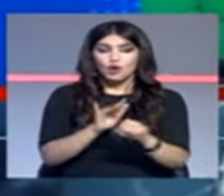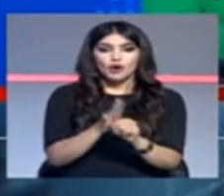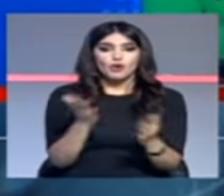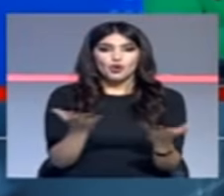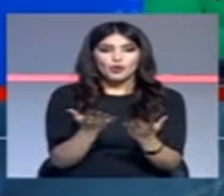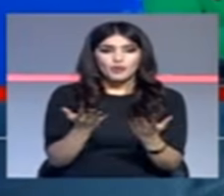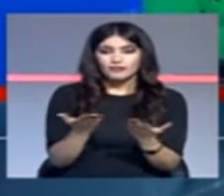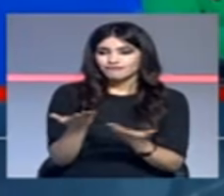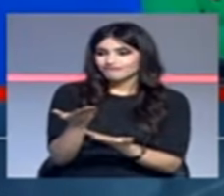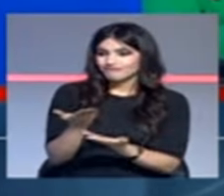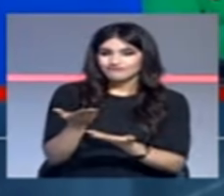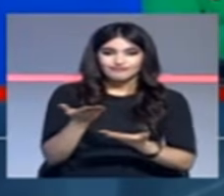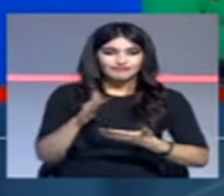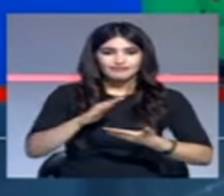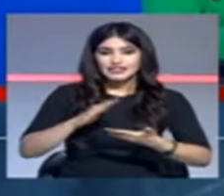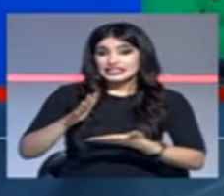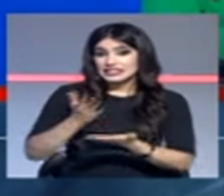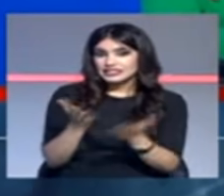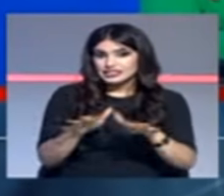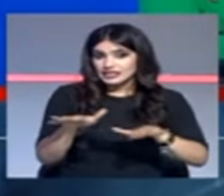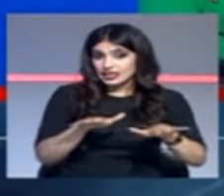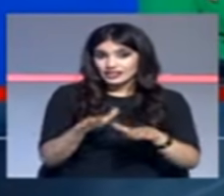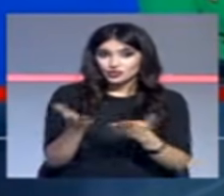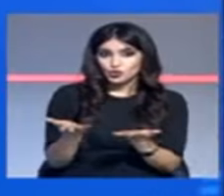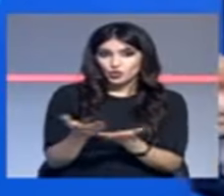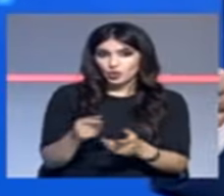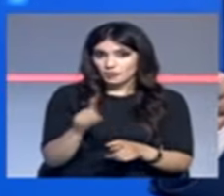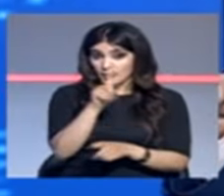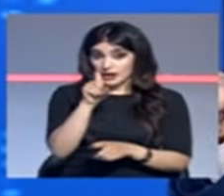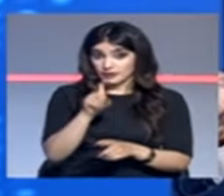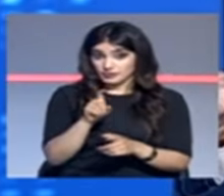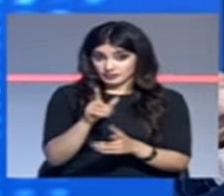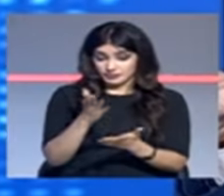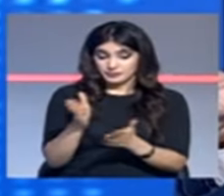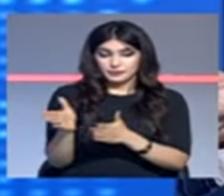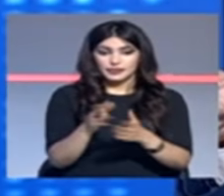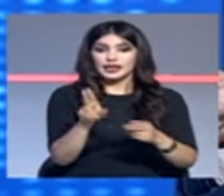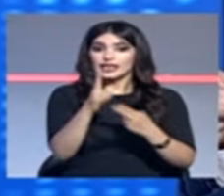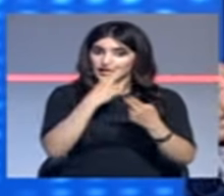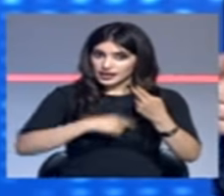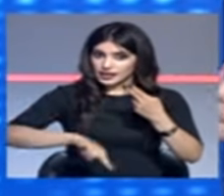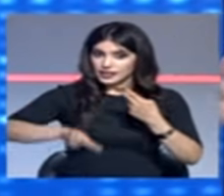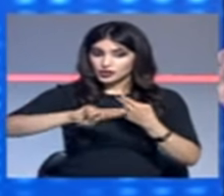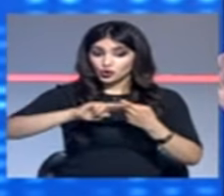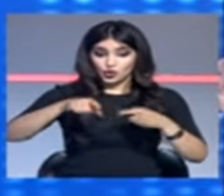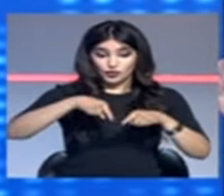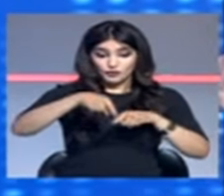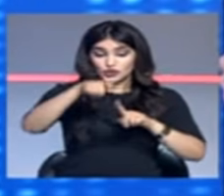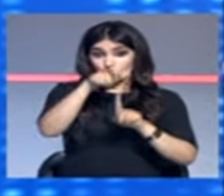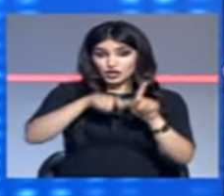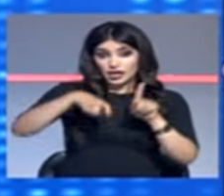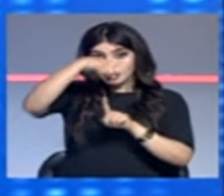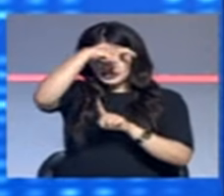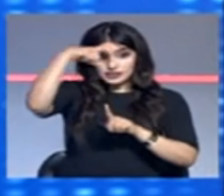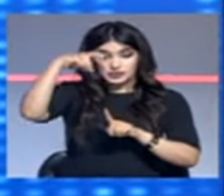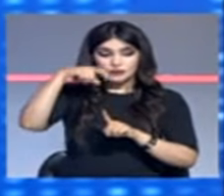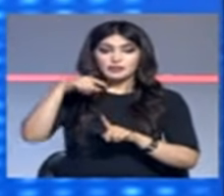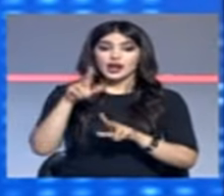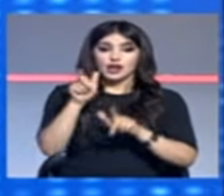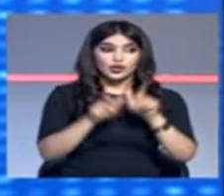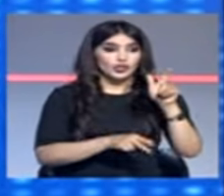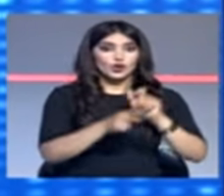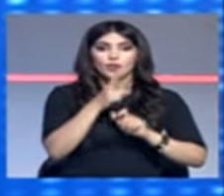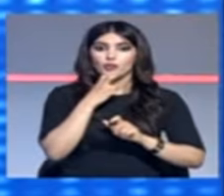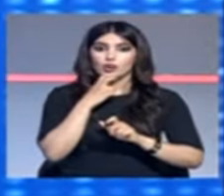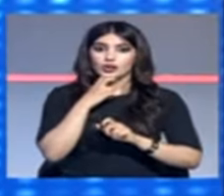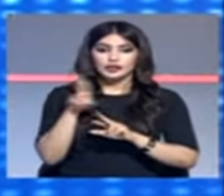يجب التعامل قبل مع فترة الصيف؟ للسيف. هالمده اللي قدامنا لازمنا العباد ترجع، ما